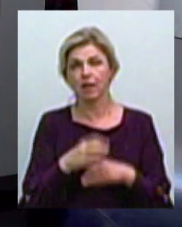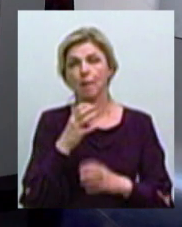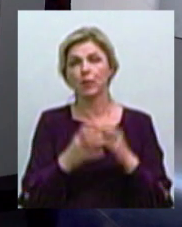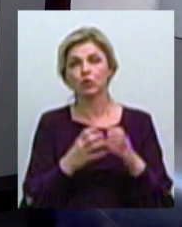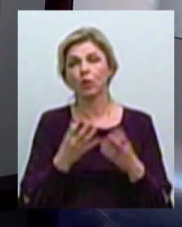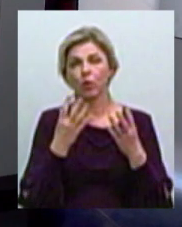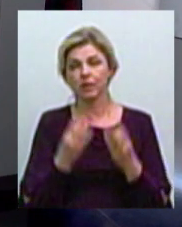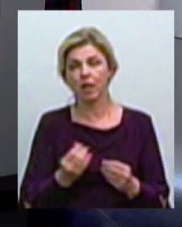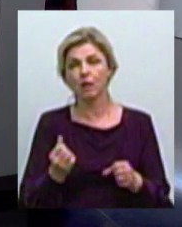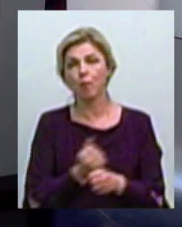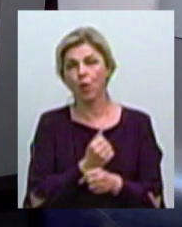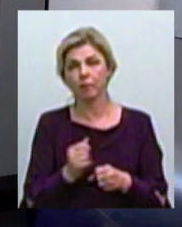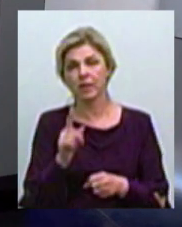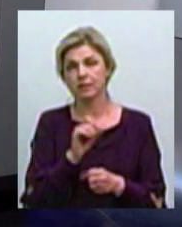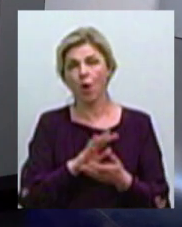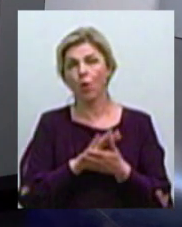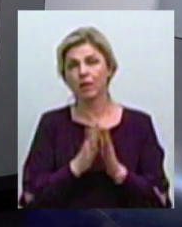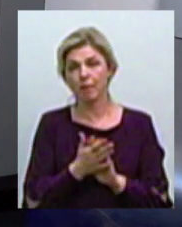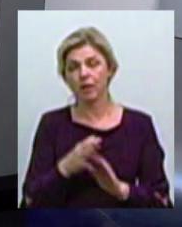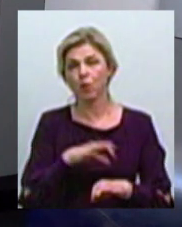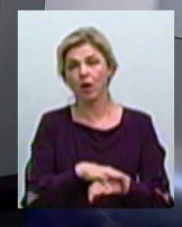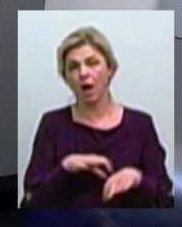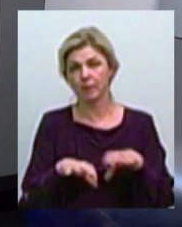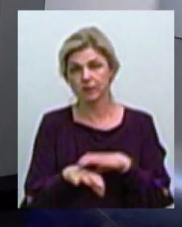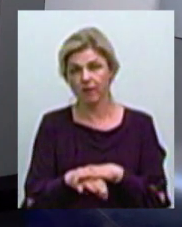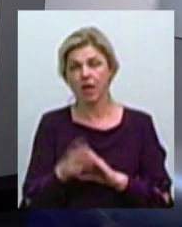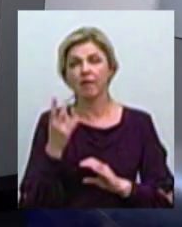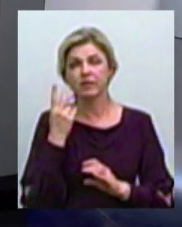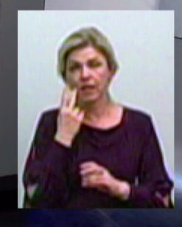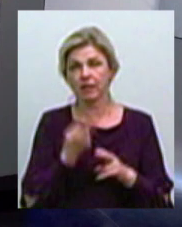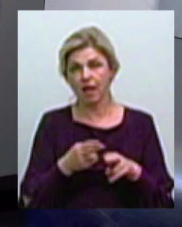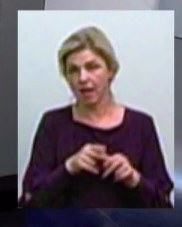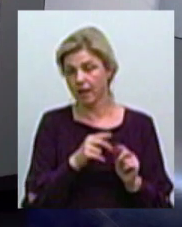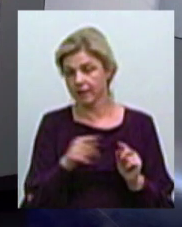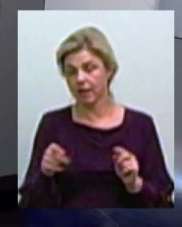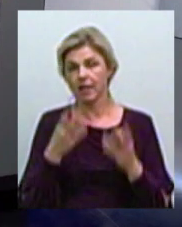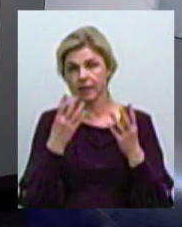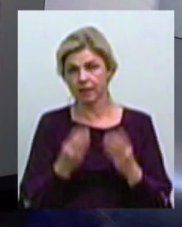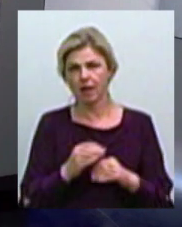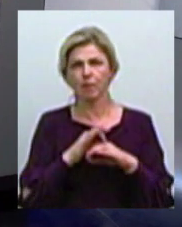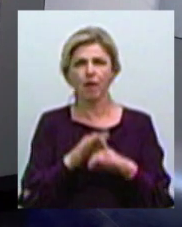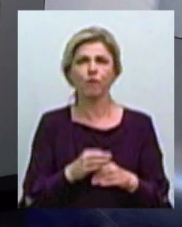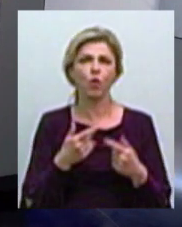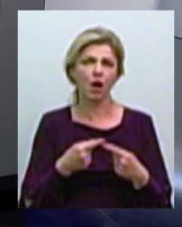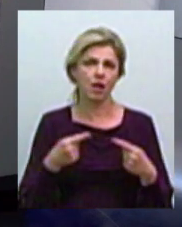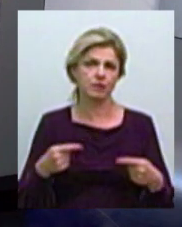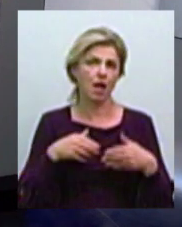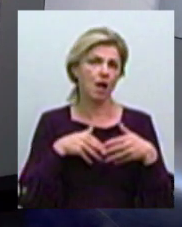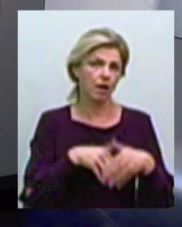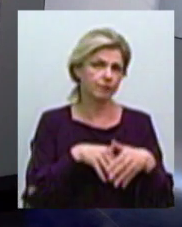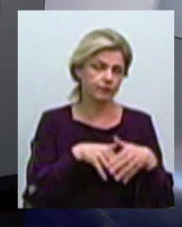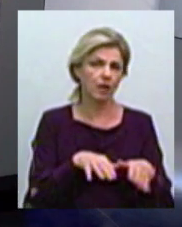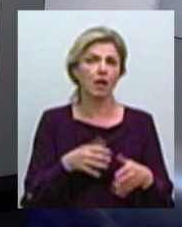день борьбы за отмену рабства. То есть мы всегда вот в эти дни проводим всевозможные акции. Ну, сколько я помню, уже